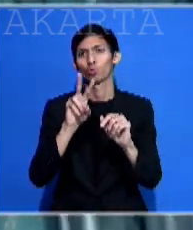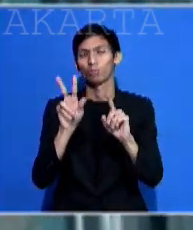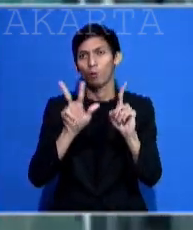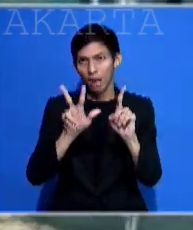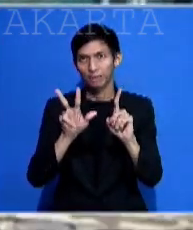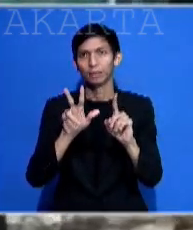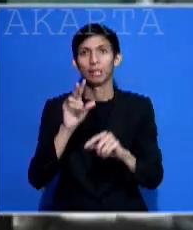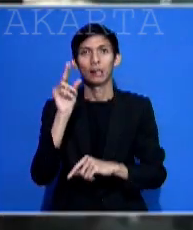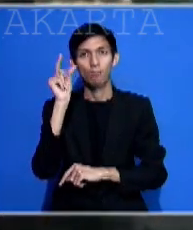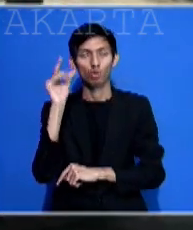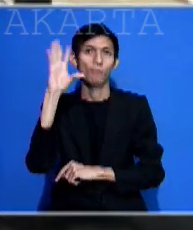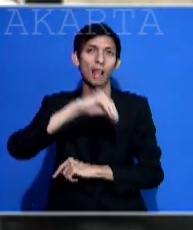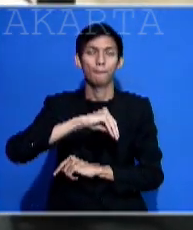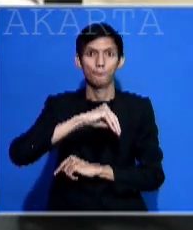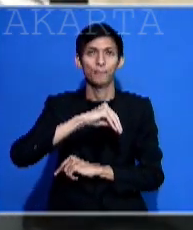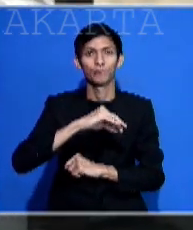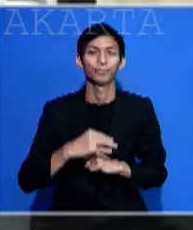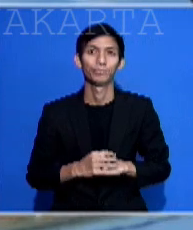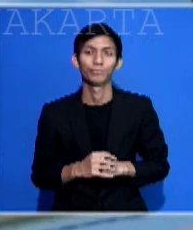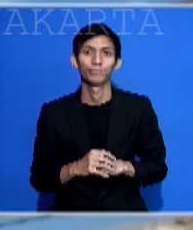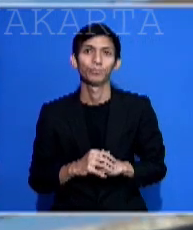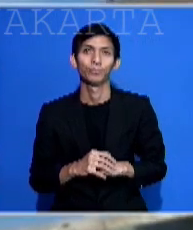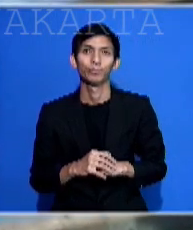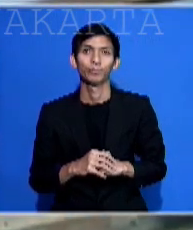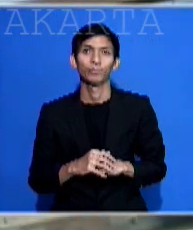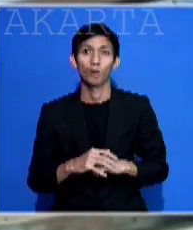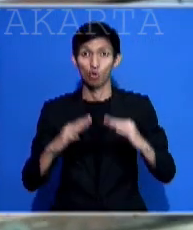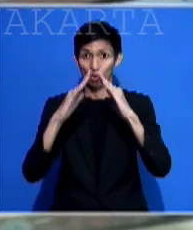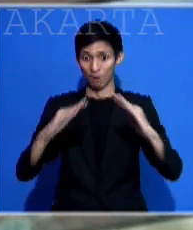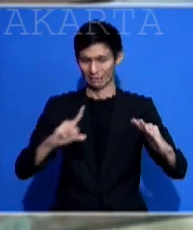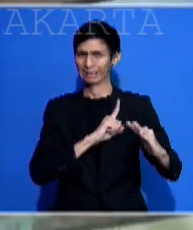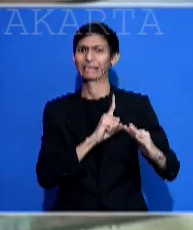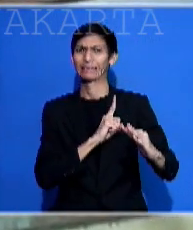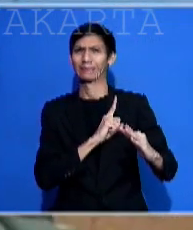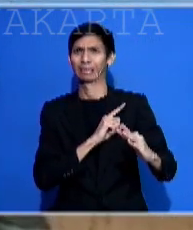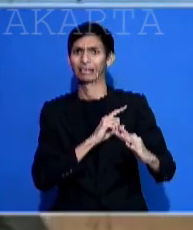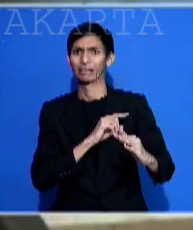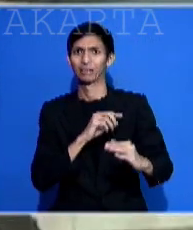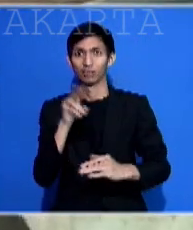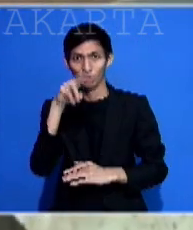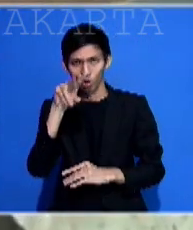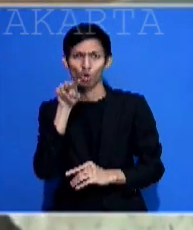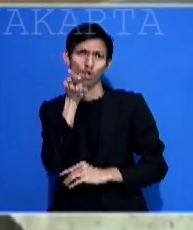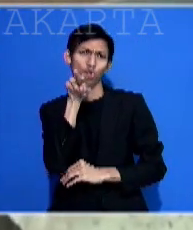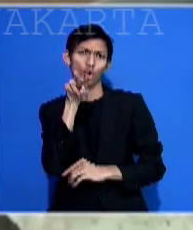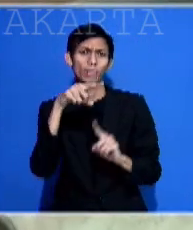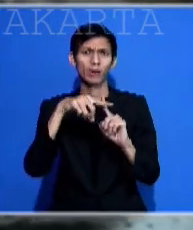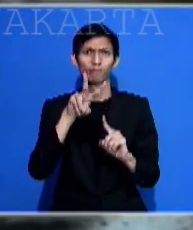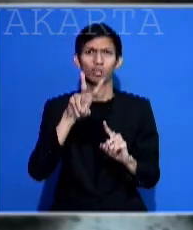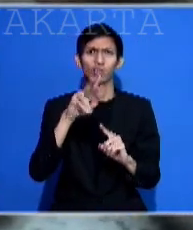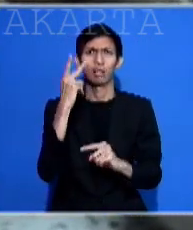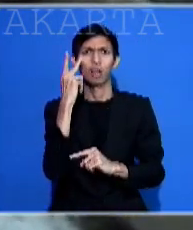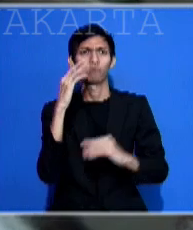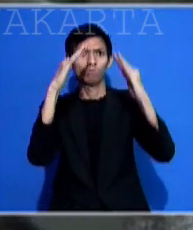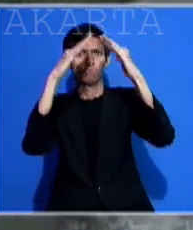malam menurut pemilik rumah Sumardi saat itu ia seorang diri sedang melihat televisi kemudian terdengar suara gemertak di sebagian titik